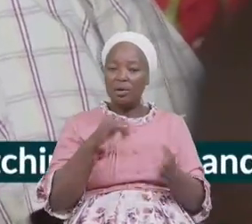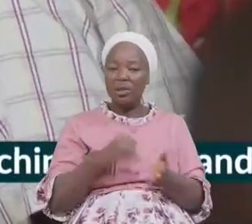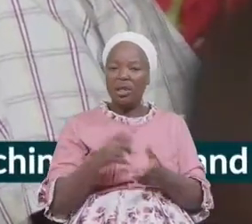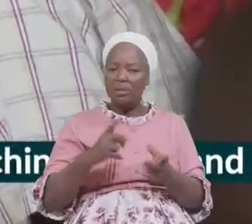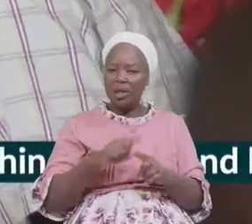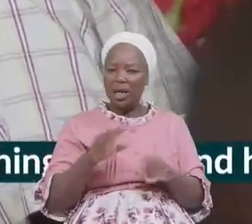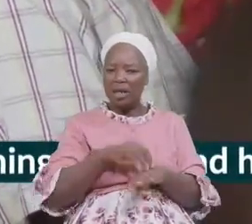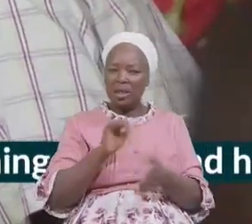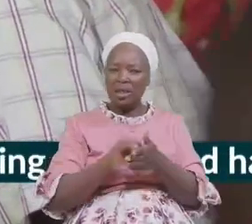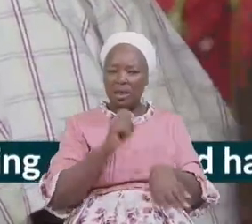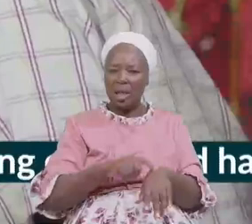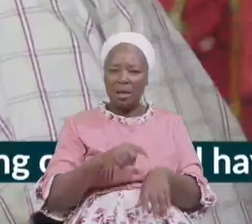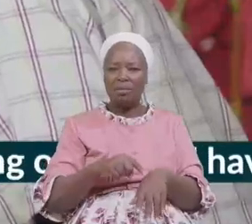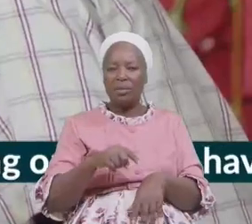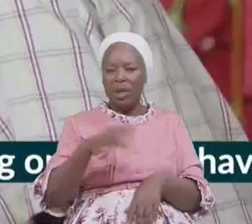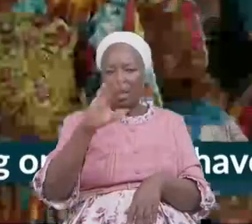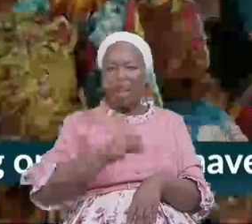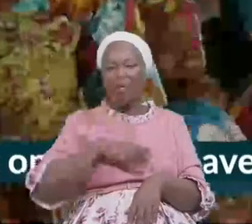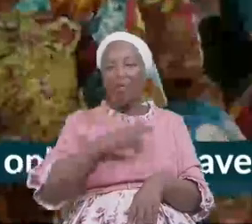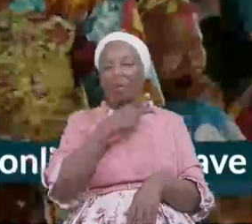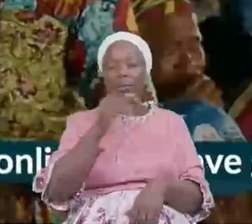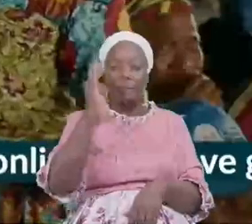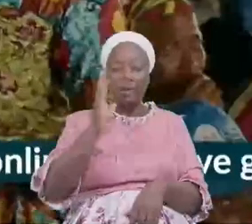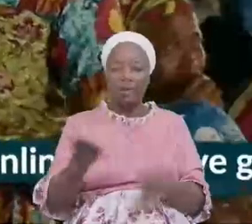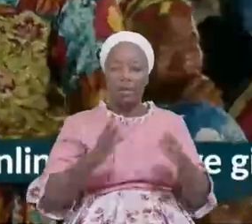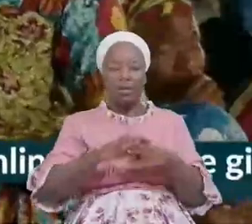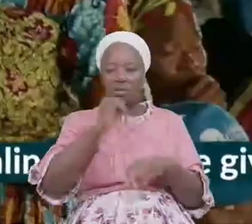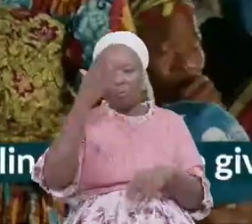Je ne comprenais pas le profit de ce qu'il faisait.